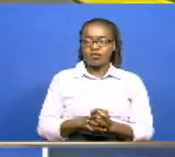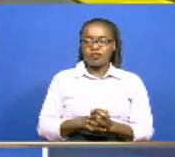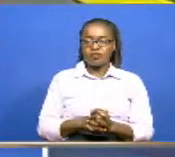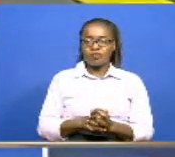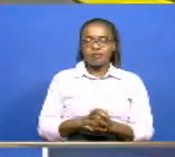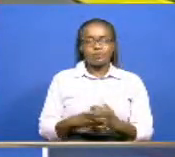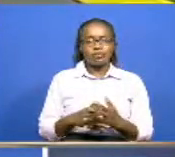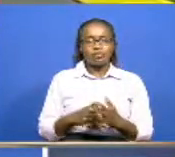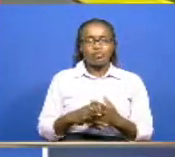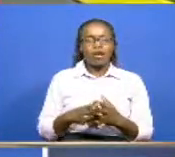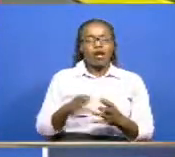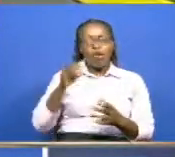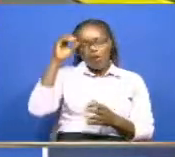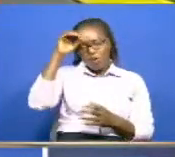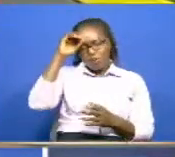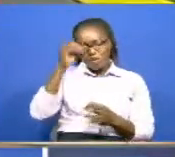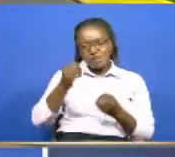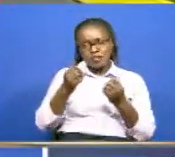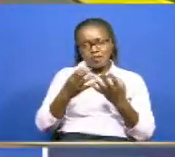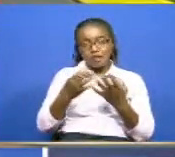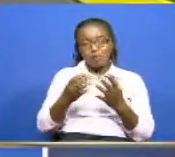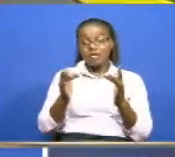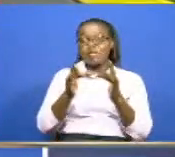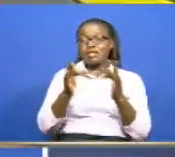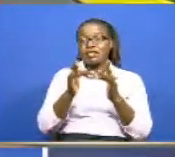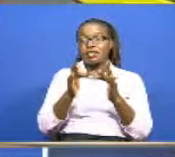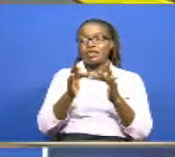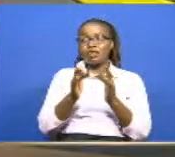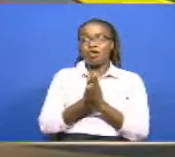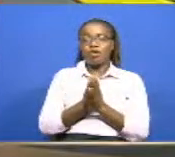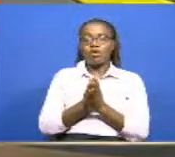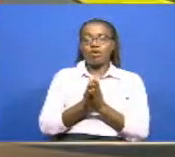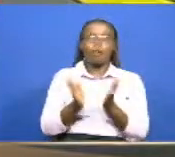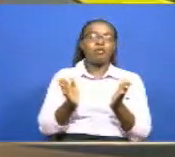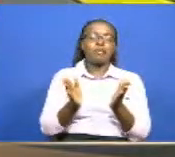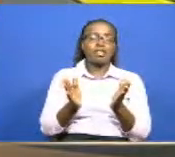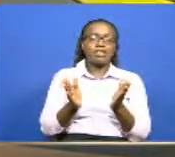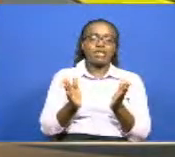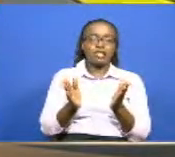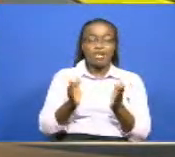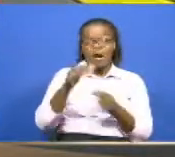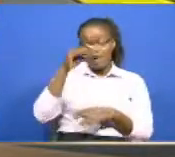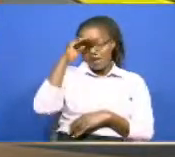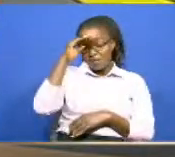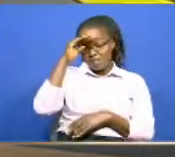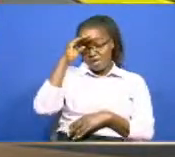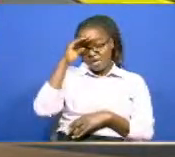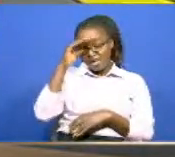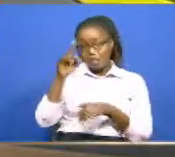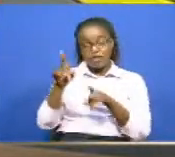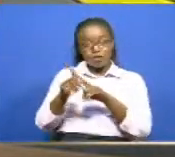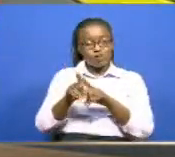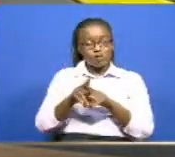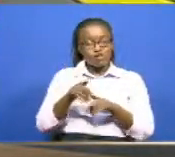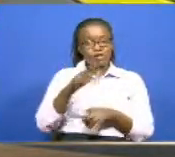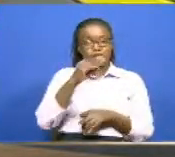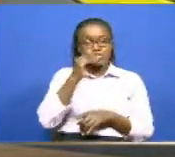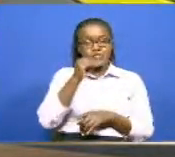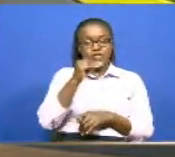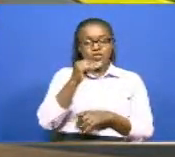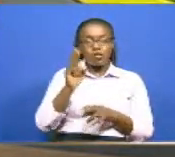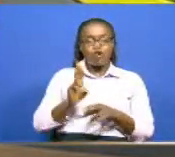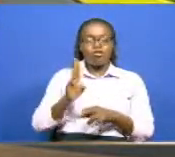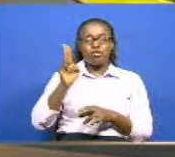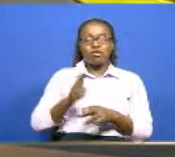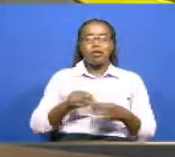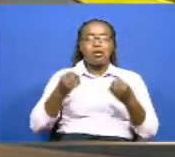Naona maoni mengi sana mtazamaji katika mtandao kuhusiana na kufunguliwa kwa baa na vile ambavyo Rais Uhuru Kenyatta ametangaza, na wengi